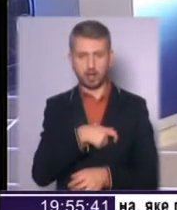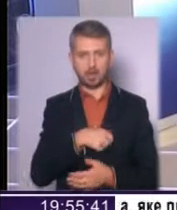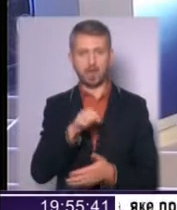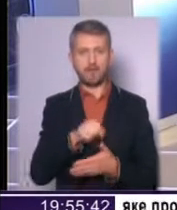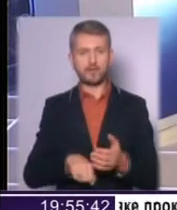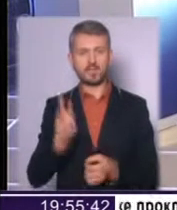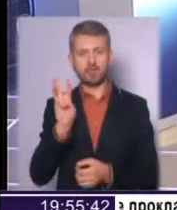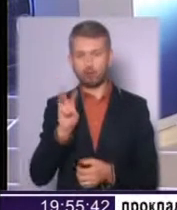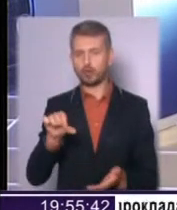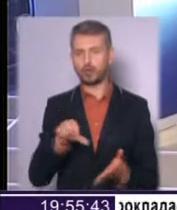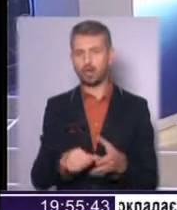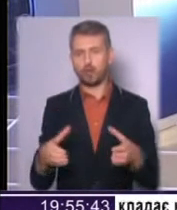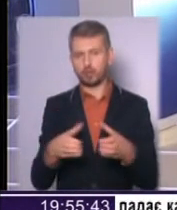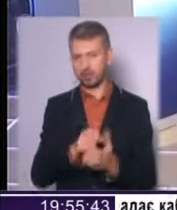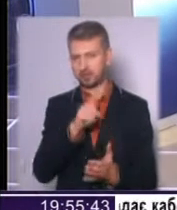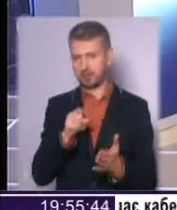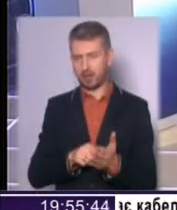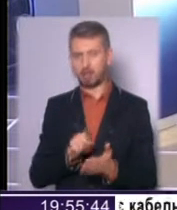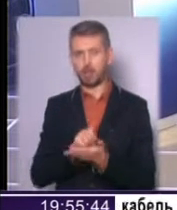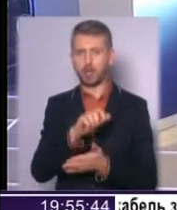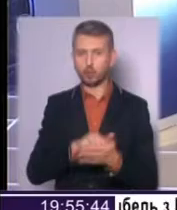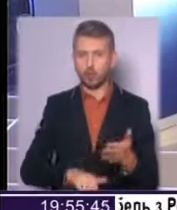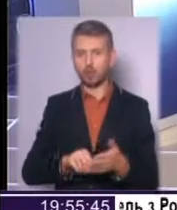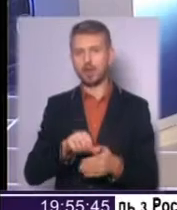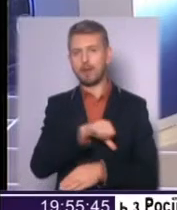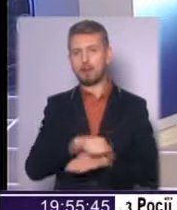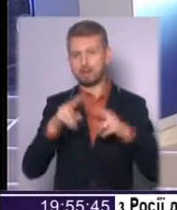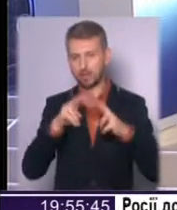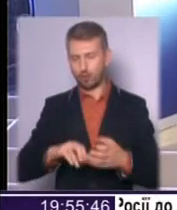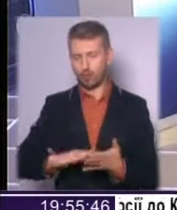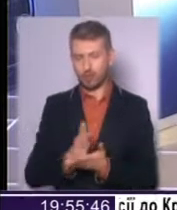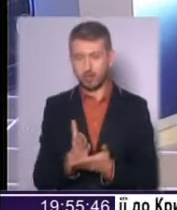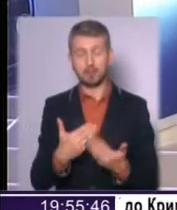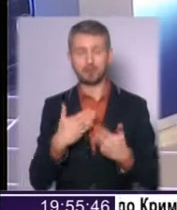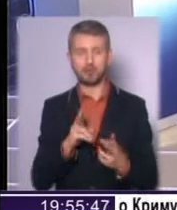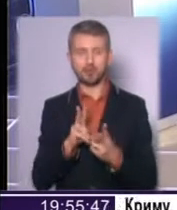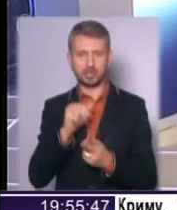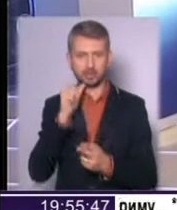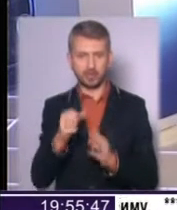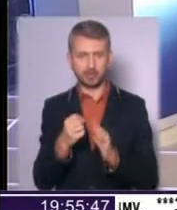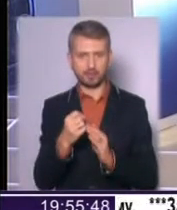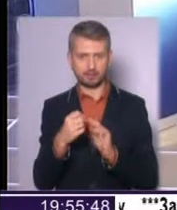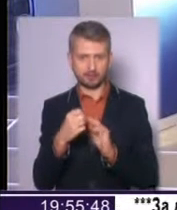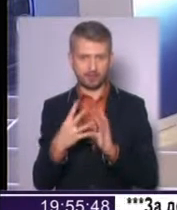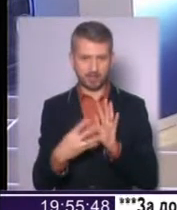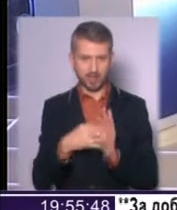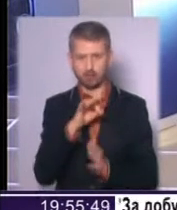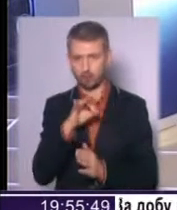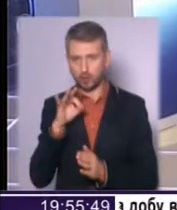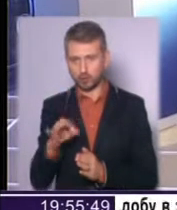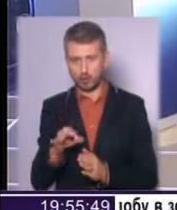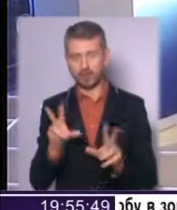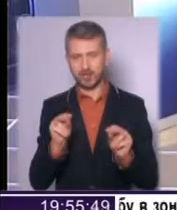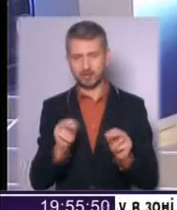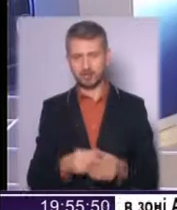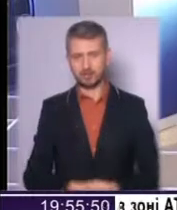парламенті. Буде інше представництво. Дякую. І це буде належна оцінка людей за їхні дії. Дякую. Для нашої країни все, що відбувається зараз, це лише початок. І